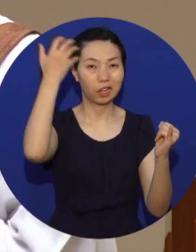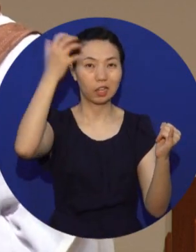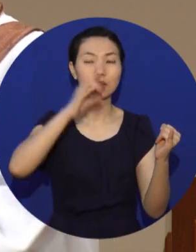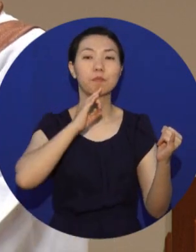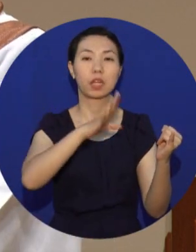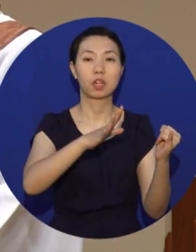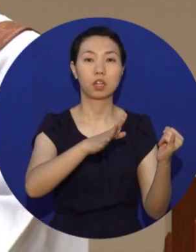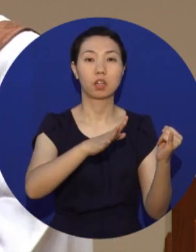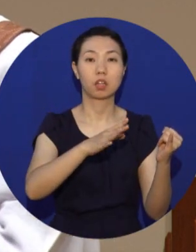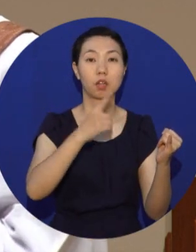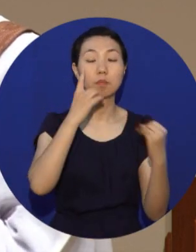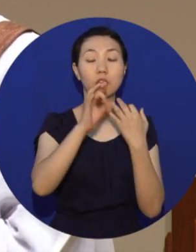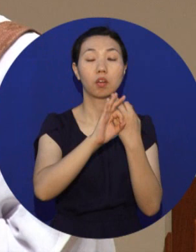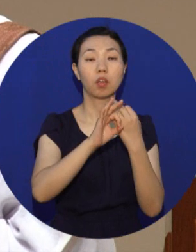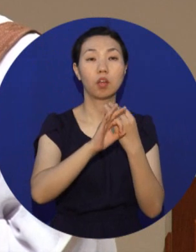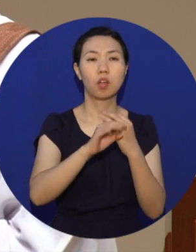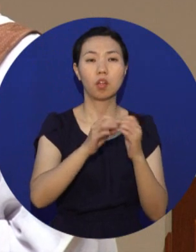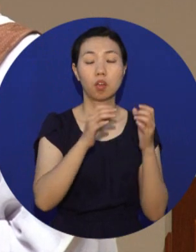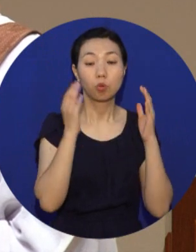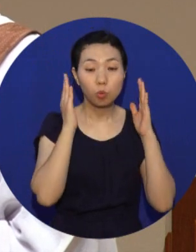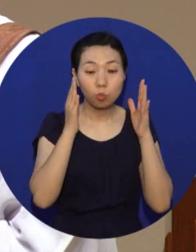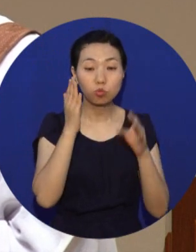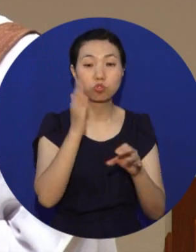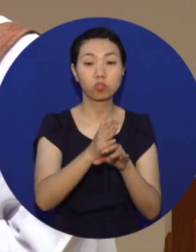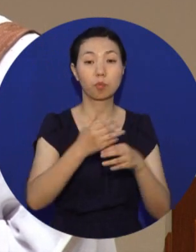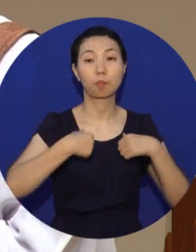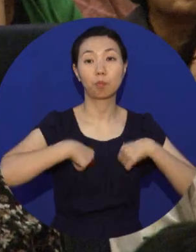이거야. 하다가 중간에 그만두면 빚만 진다 이거야.